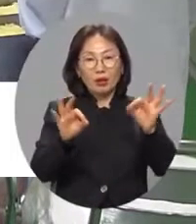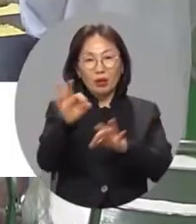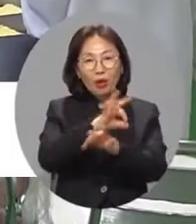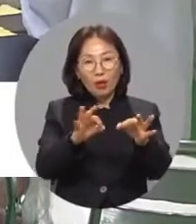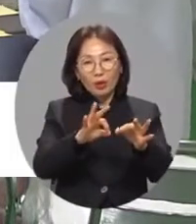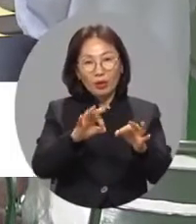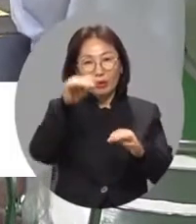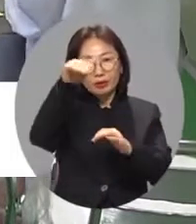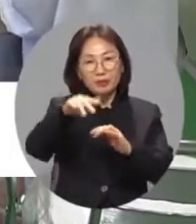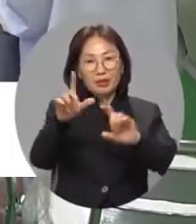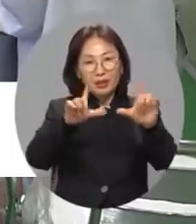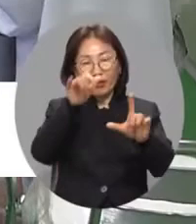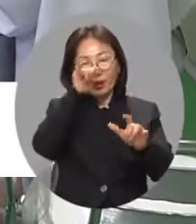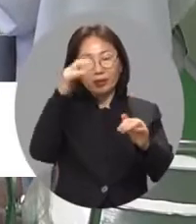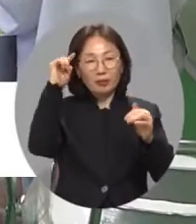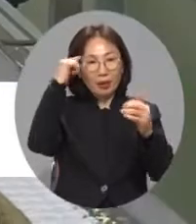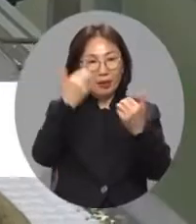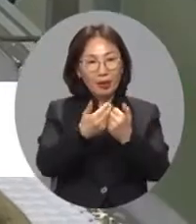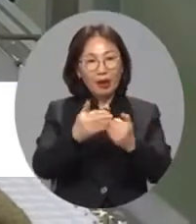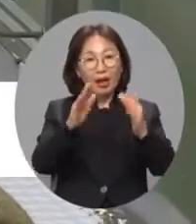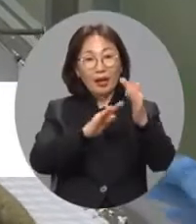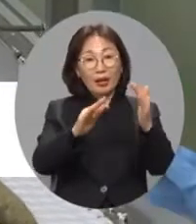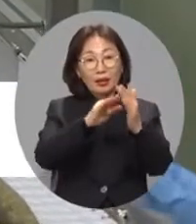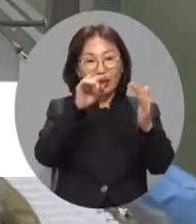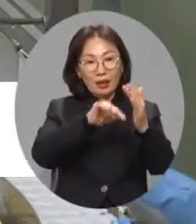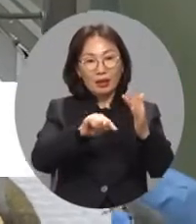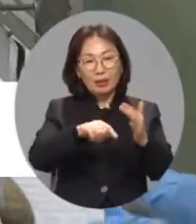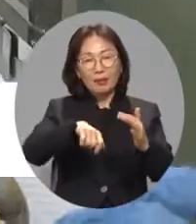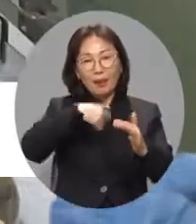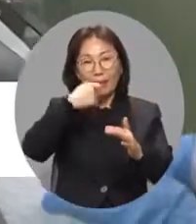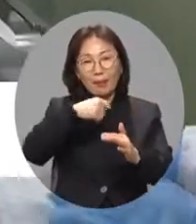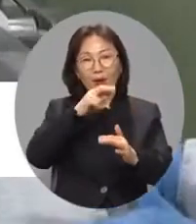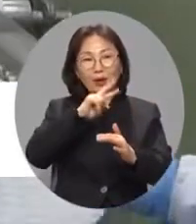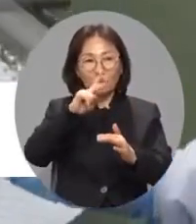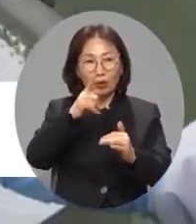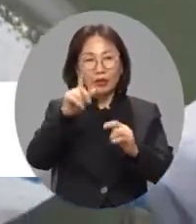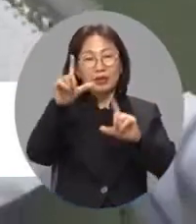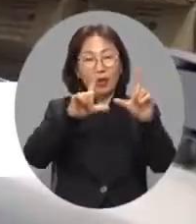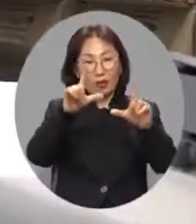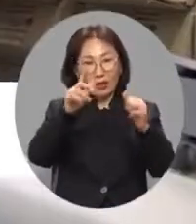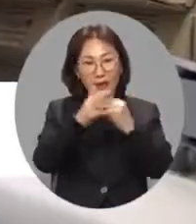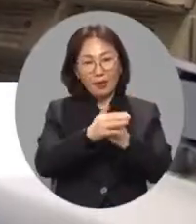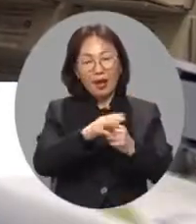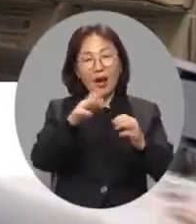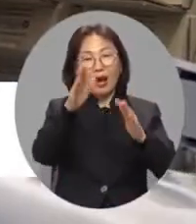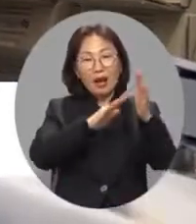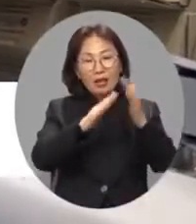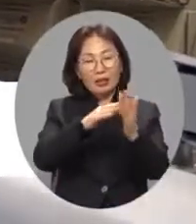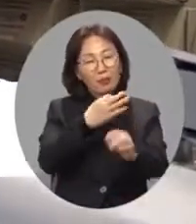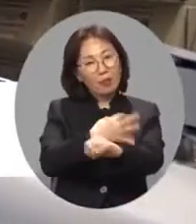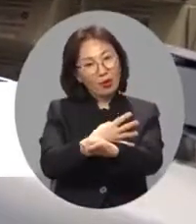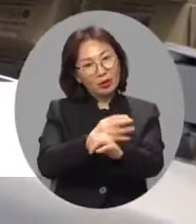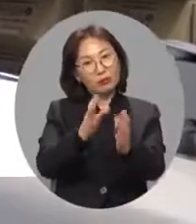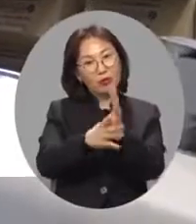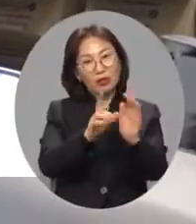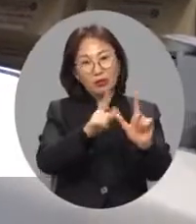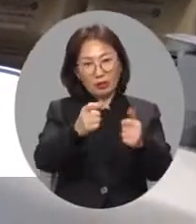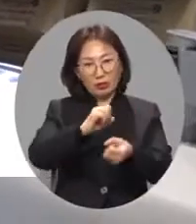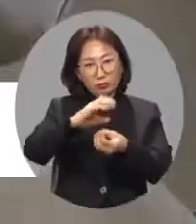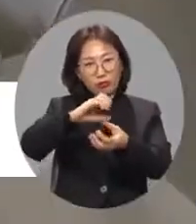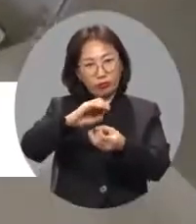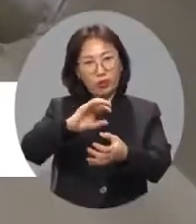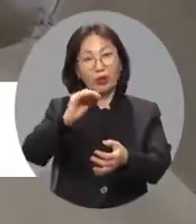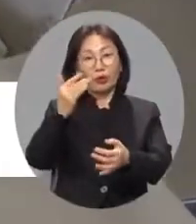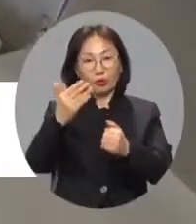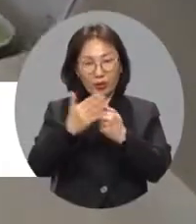상황이긴 하지만 반대로 가정에서 식사를 좀 해야 되는 상황이 이러다 보니까 가정 편의식 위주의 수출들이 좀 늘어서